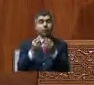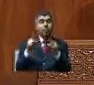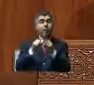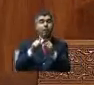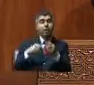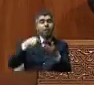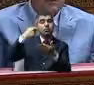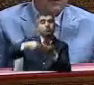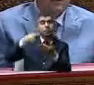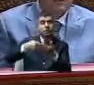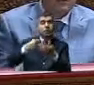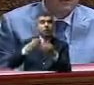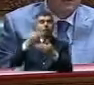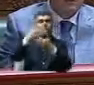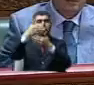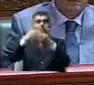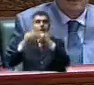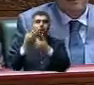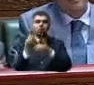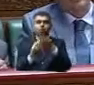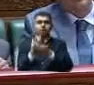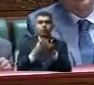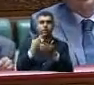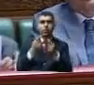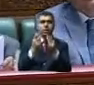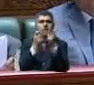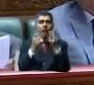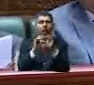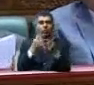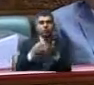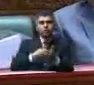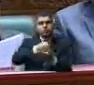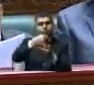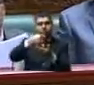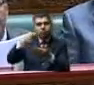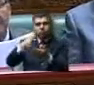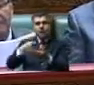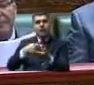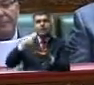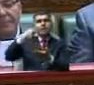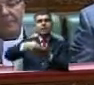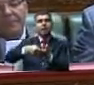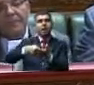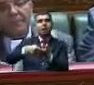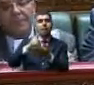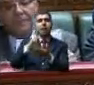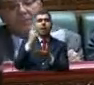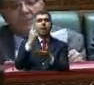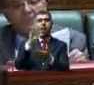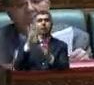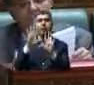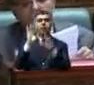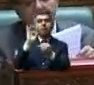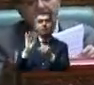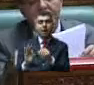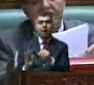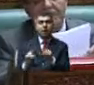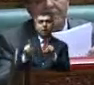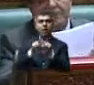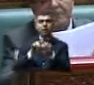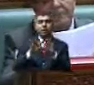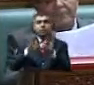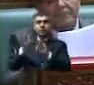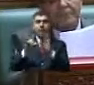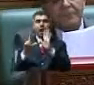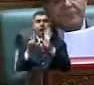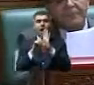المالية للمقاولات، والقانون المتعلق برهن الصفقات العمومية ناهيك عن مدونة الصفقات العمومية ومرسوم الضابط العام